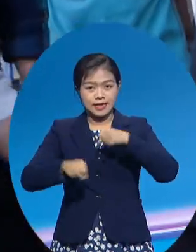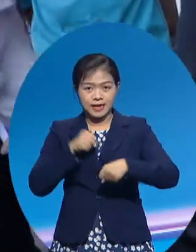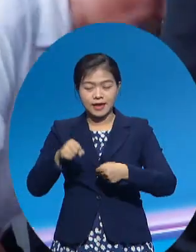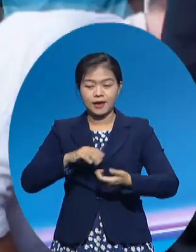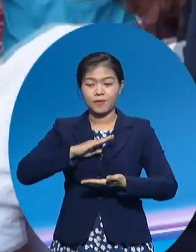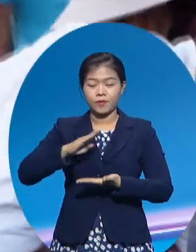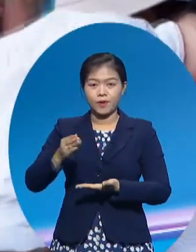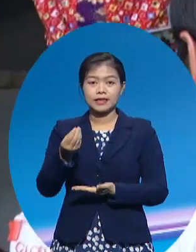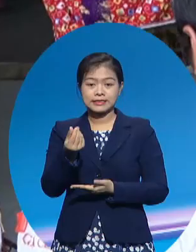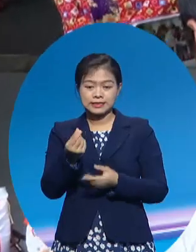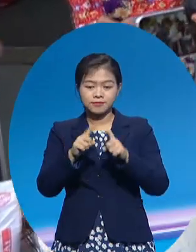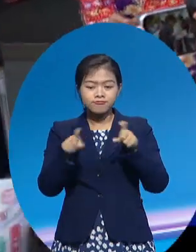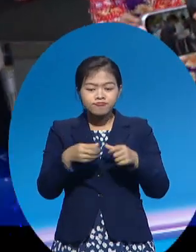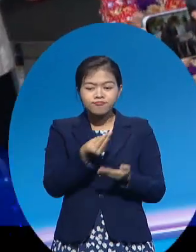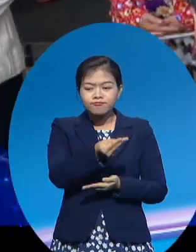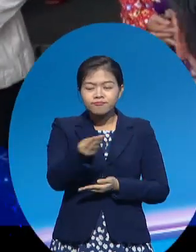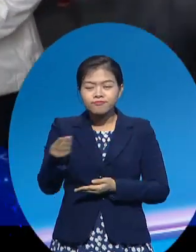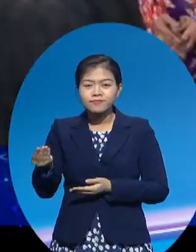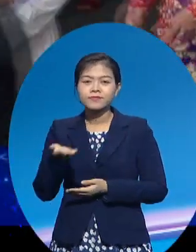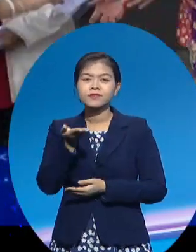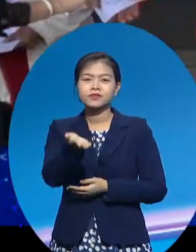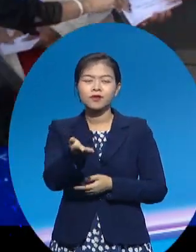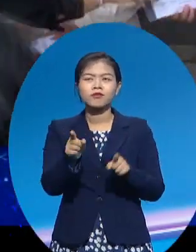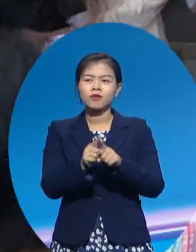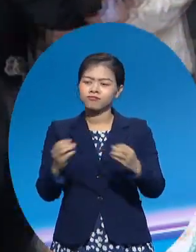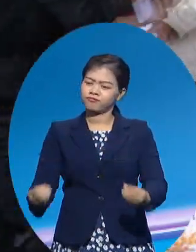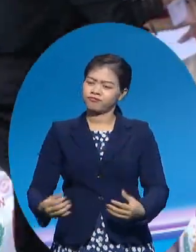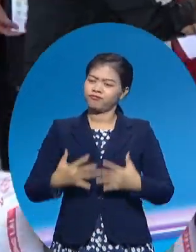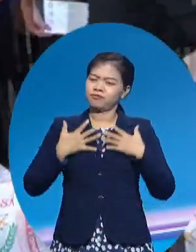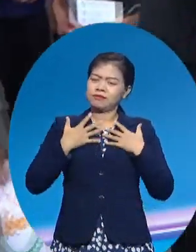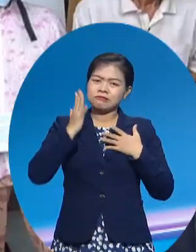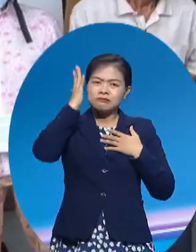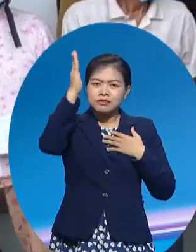nào khó khăn với người dân, giúp họ có thêm động lực để hướng đến tương lai thoát nghèo bền vững.